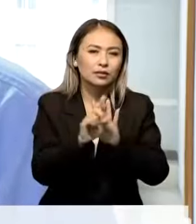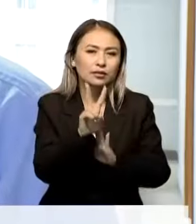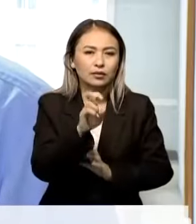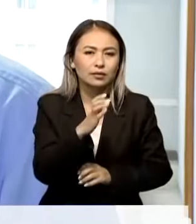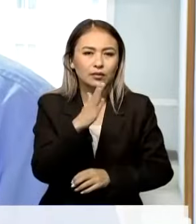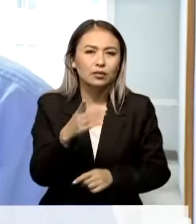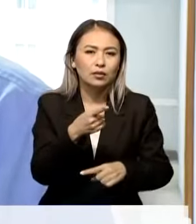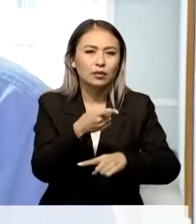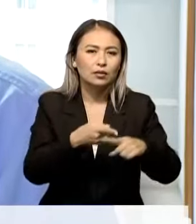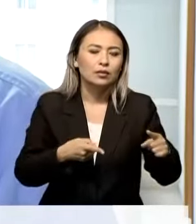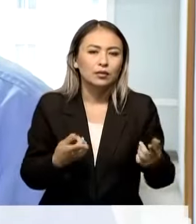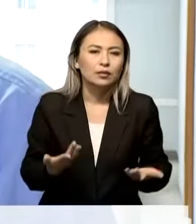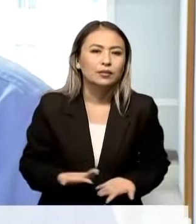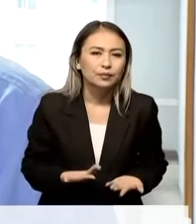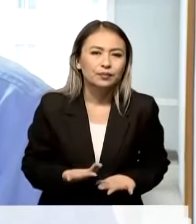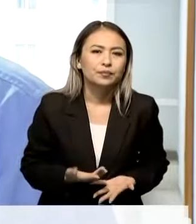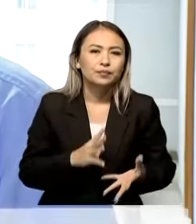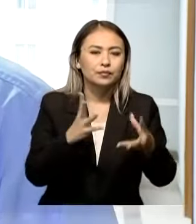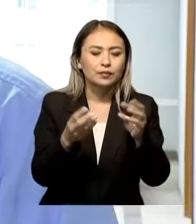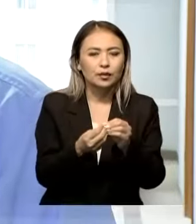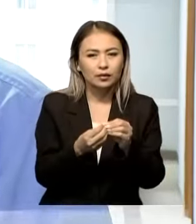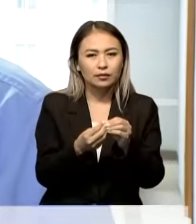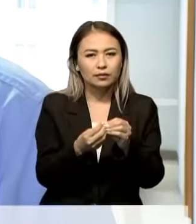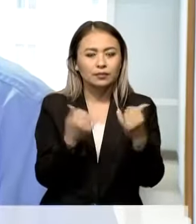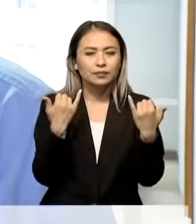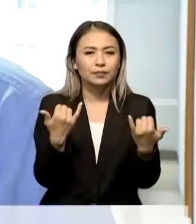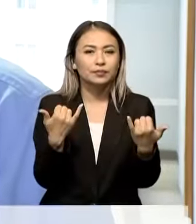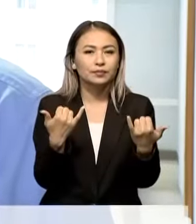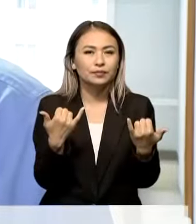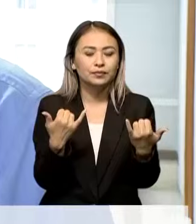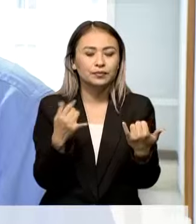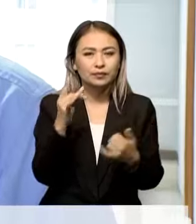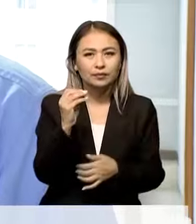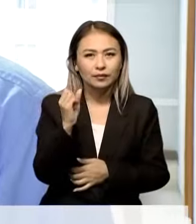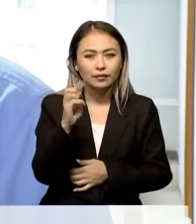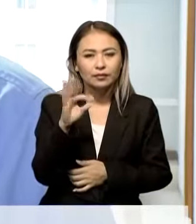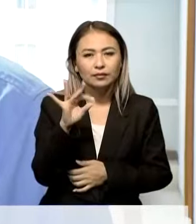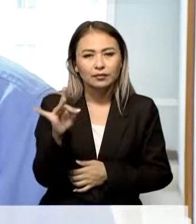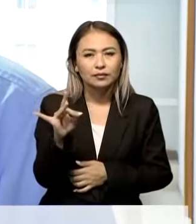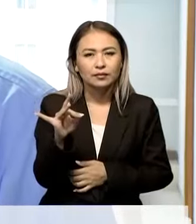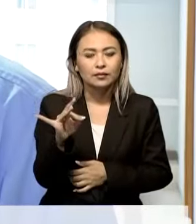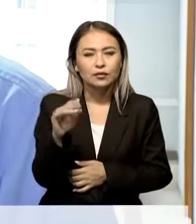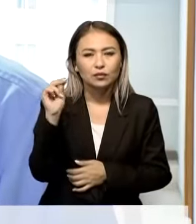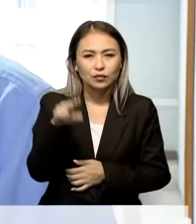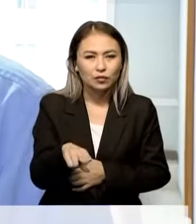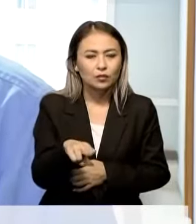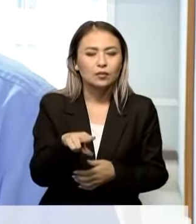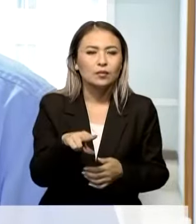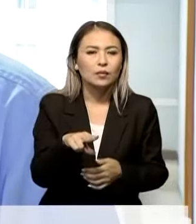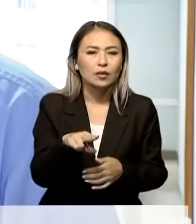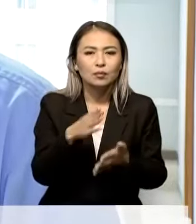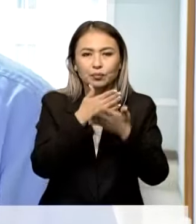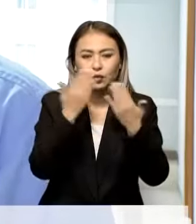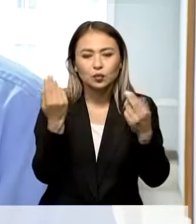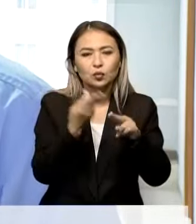жартысынан көбісі қысымдағы су реакторларына жатады. Бұған дейін бұл реакторларда апаттық жағдай орын алмаған.